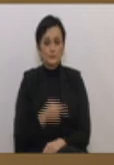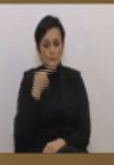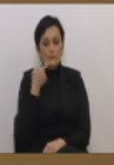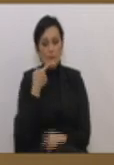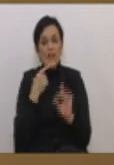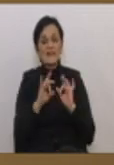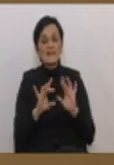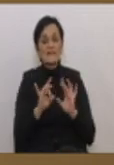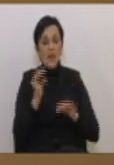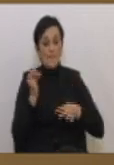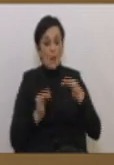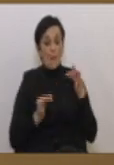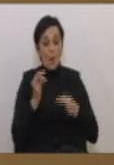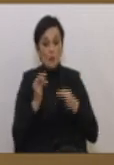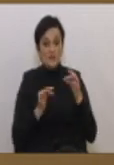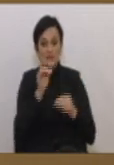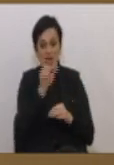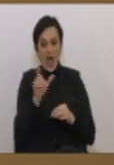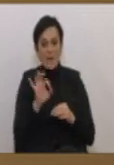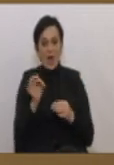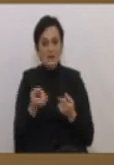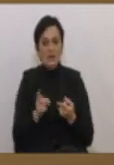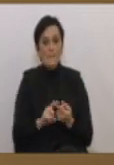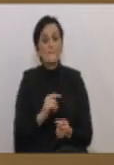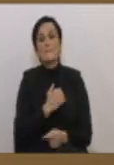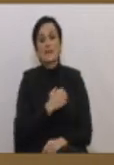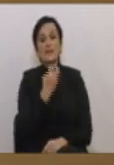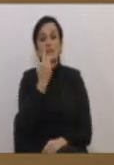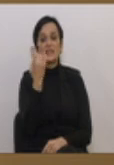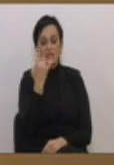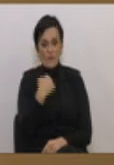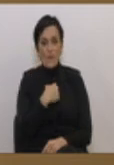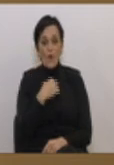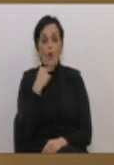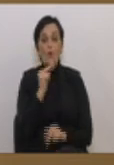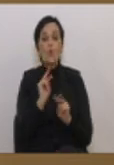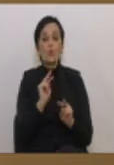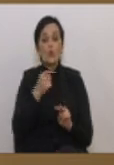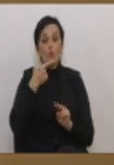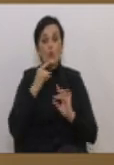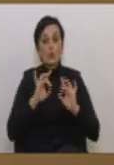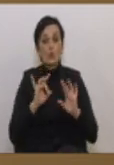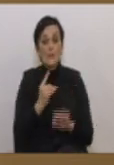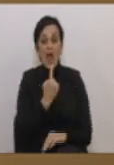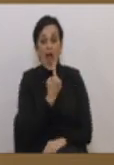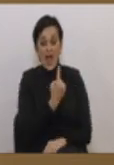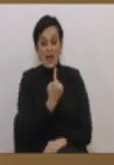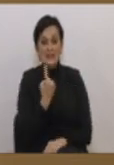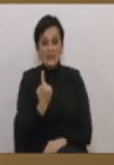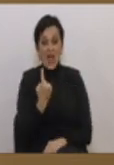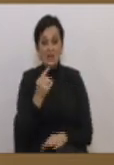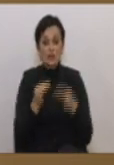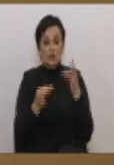ისაუბრა მოსამართლეებზე და მინდა კიდევ ერთხელ მეც გავამახვილო ყურადღება ერთ-ერთი